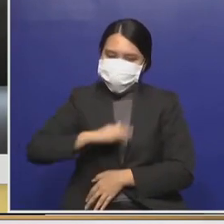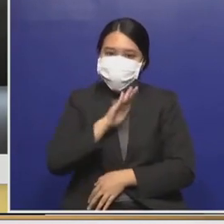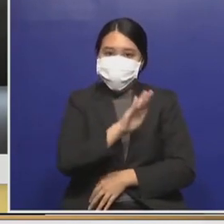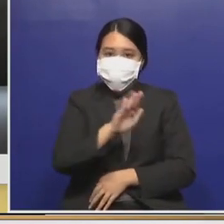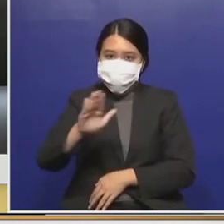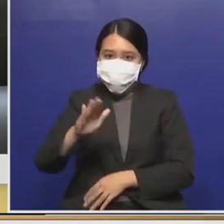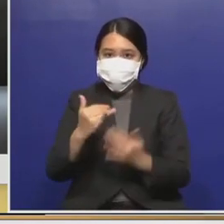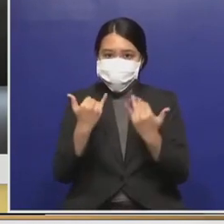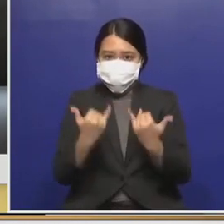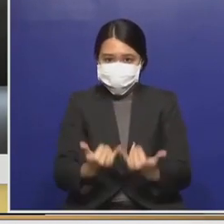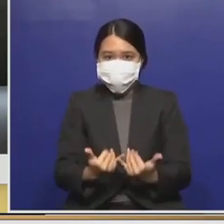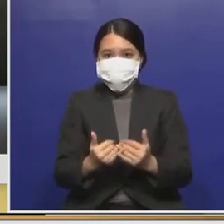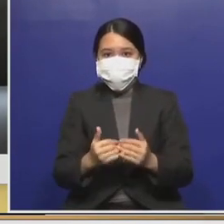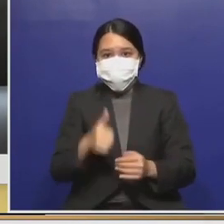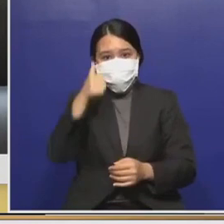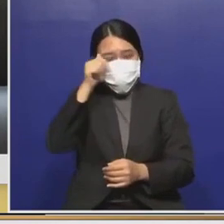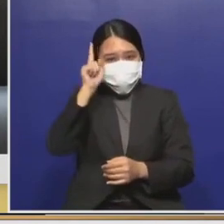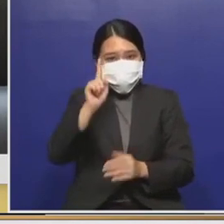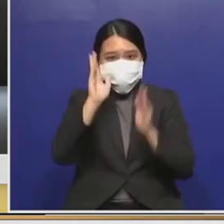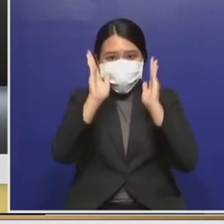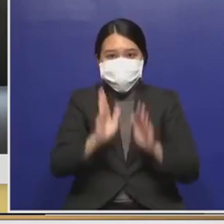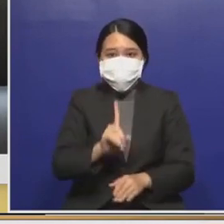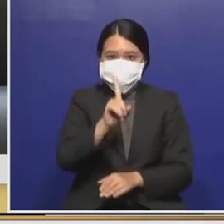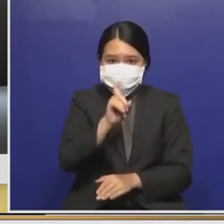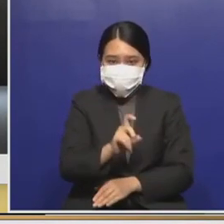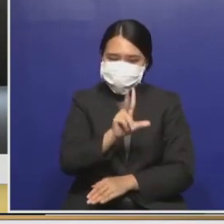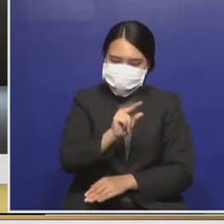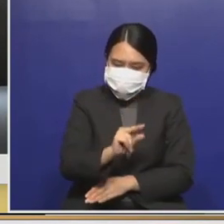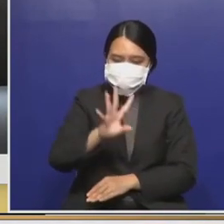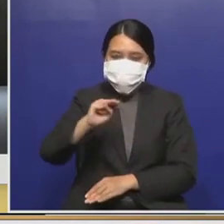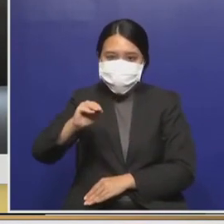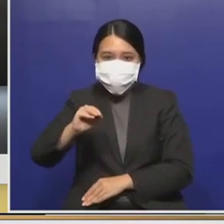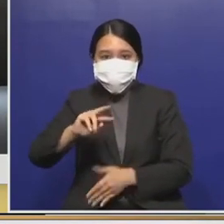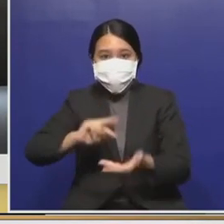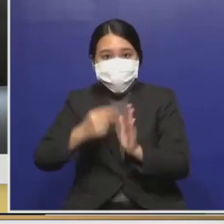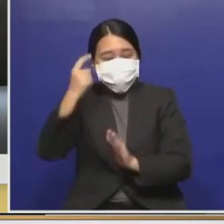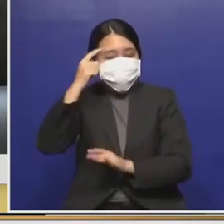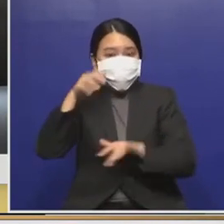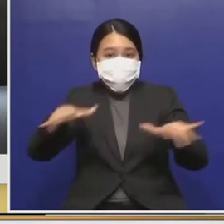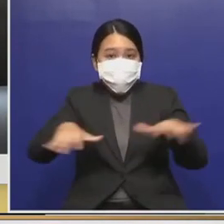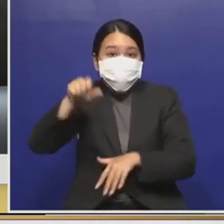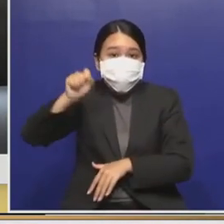คนตายวัละ 340 คนเป็นเรื่องธรรมดาล่ะ เรื่องธรมดาใช่ไหม